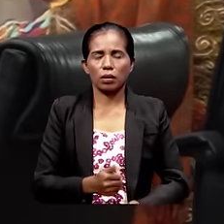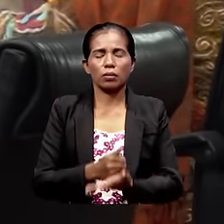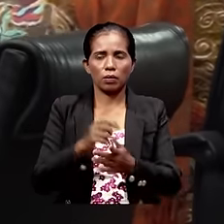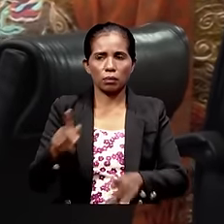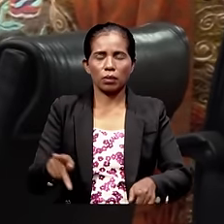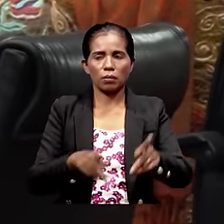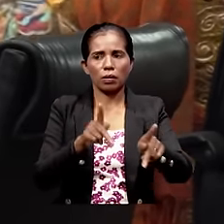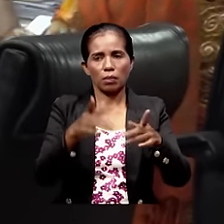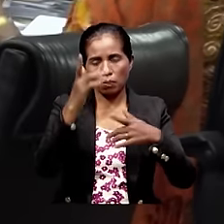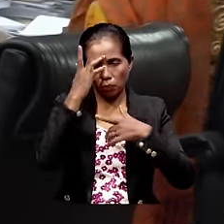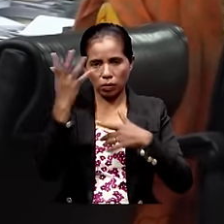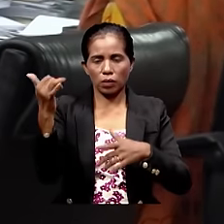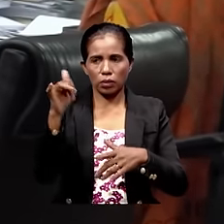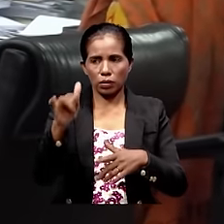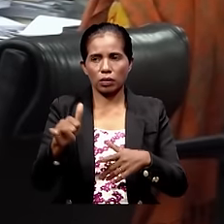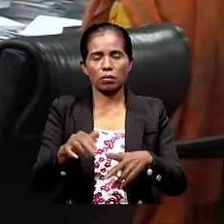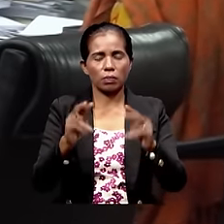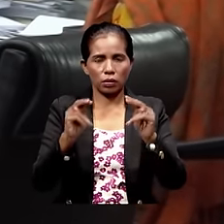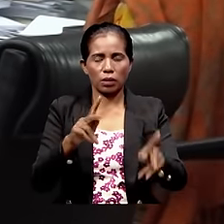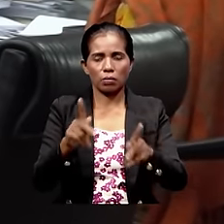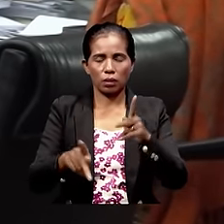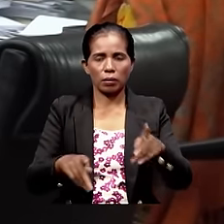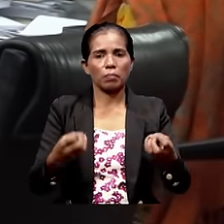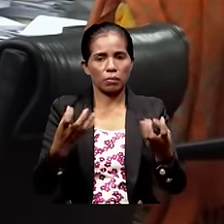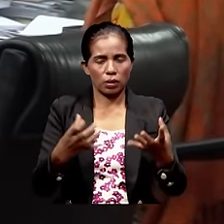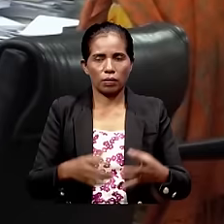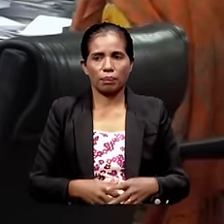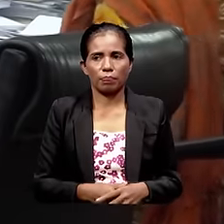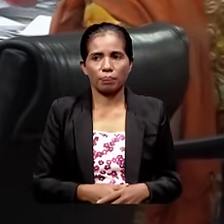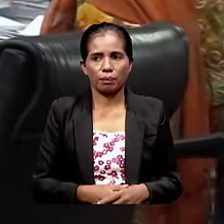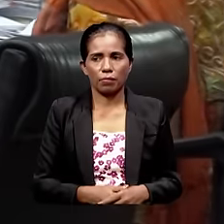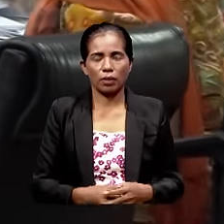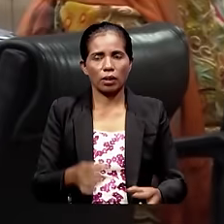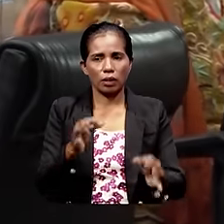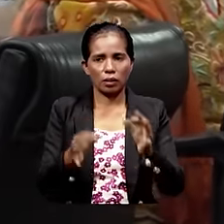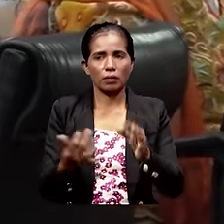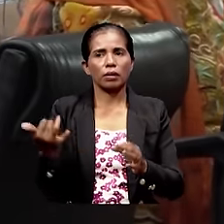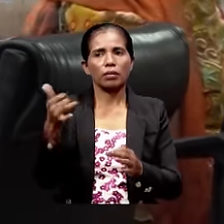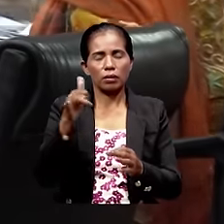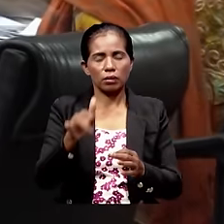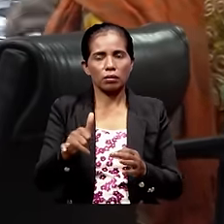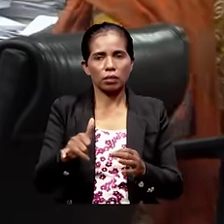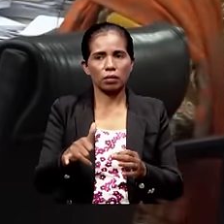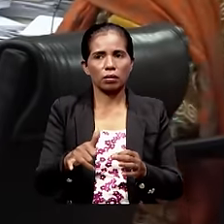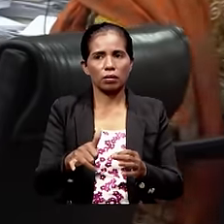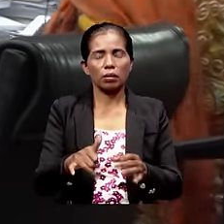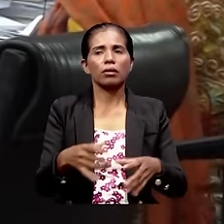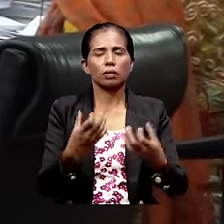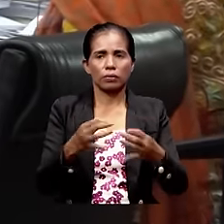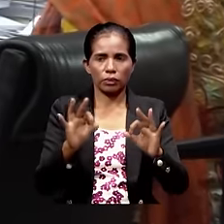itene pasiente sira mora sira ne persis emre kurus ne barak se sirania kontratu ne remata